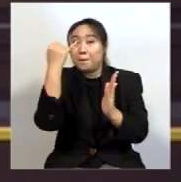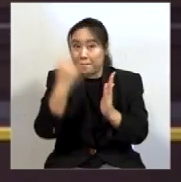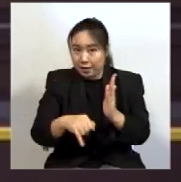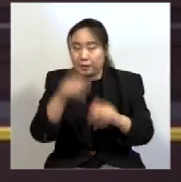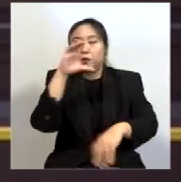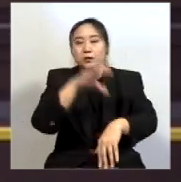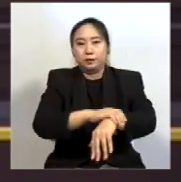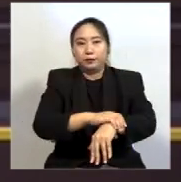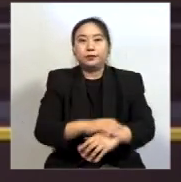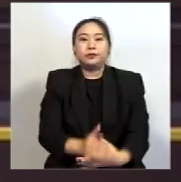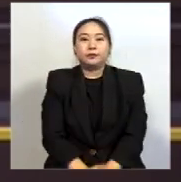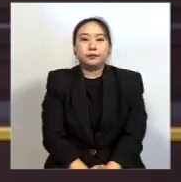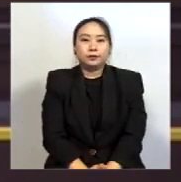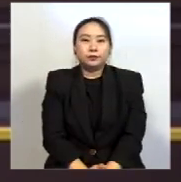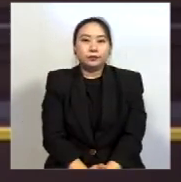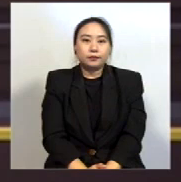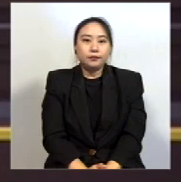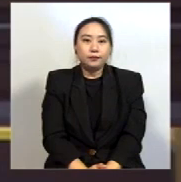ดี